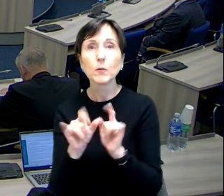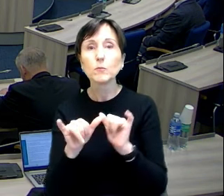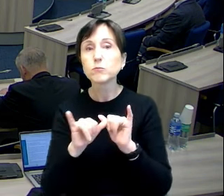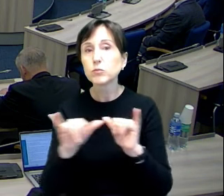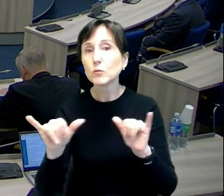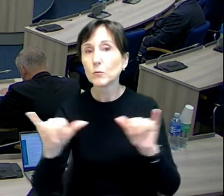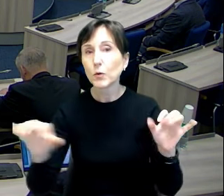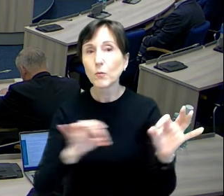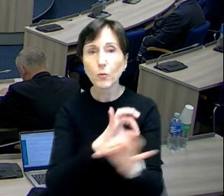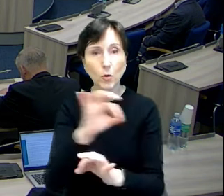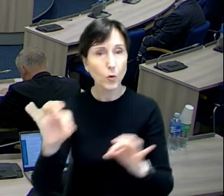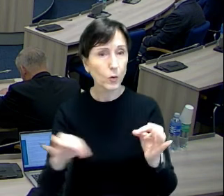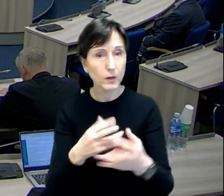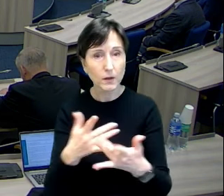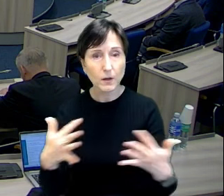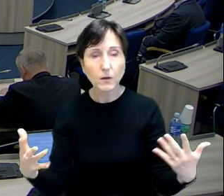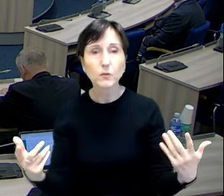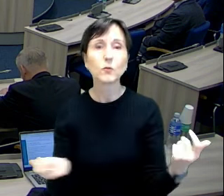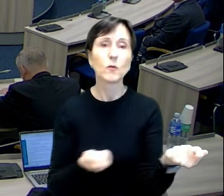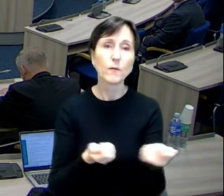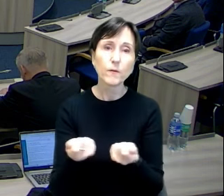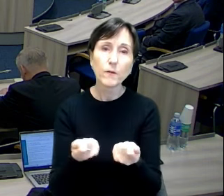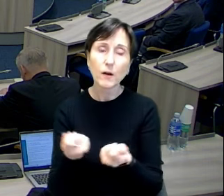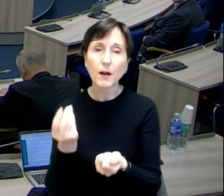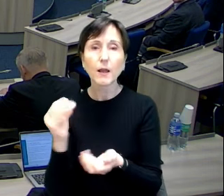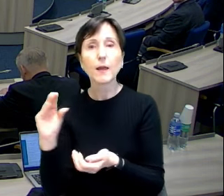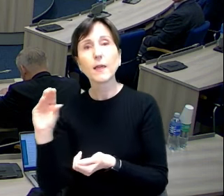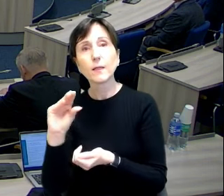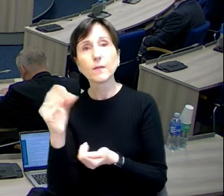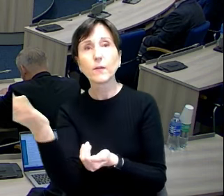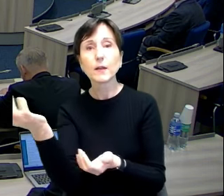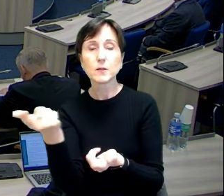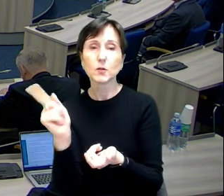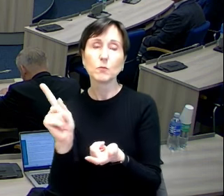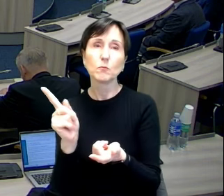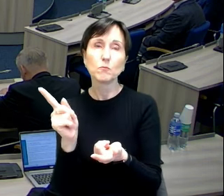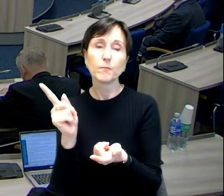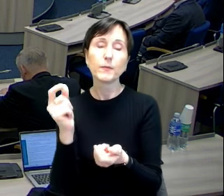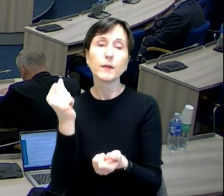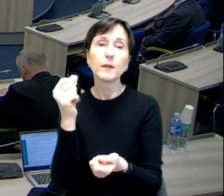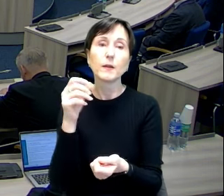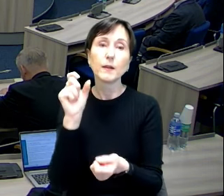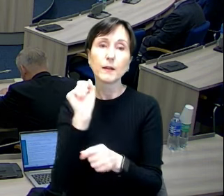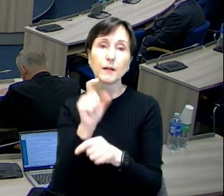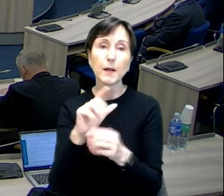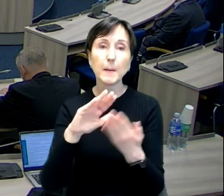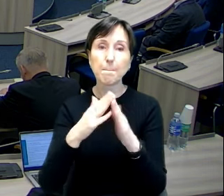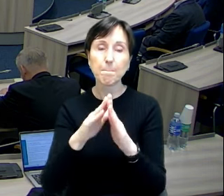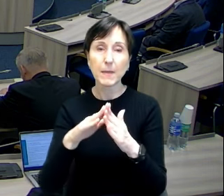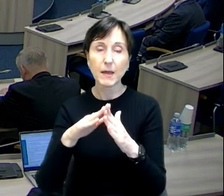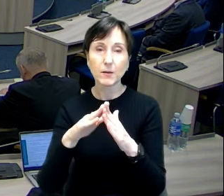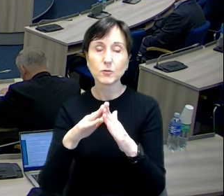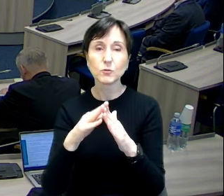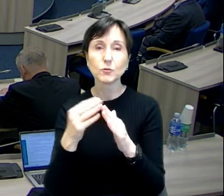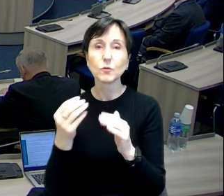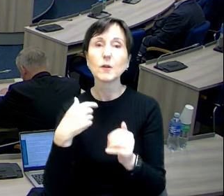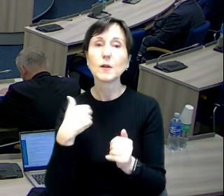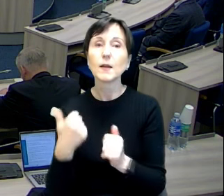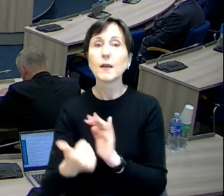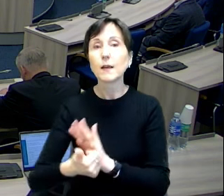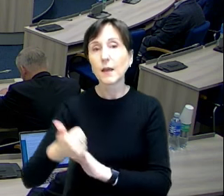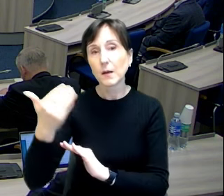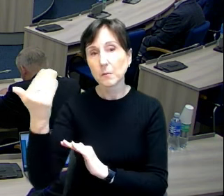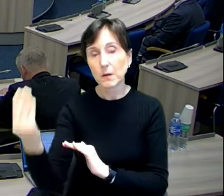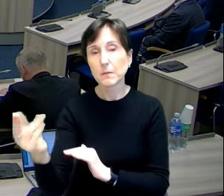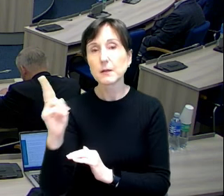projektų valdymo investicijų pritraukimo į miesto teritorijas linkiu jums gerbiamas kastyti